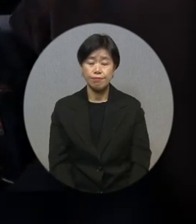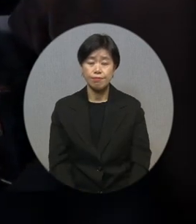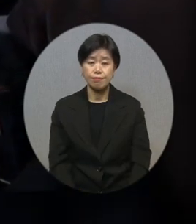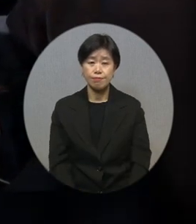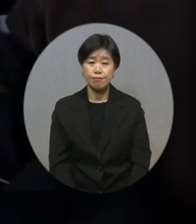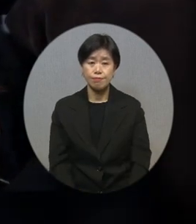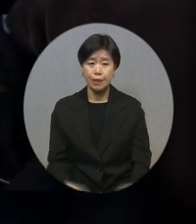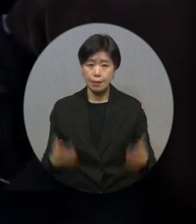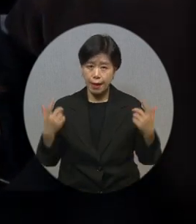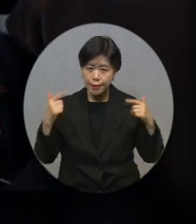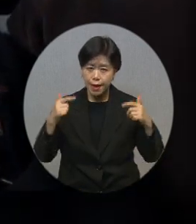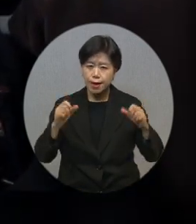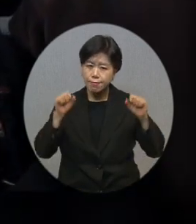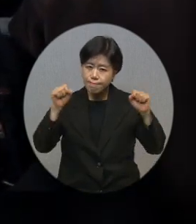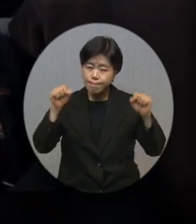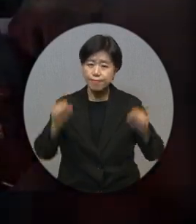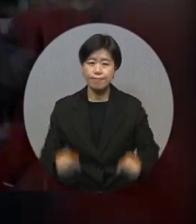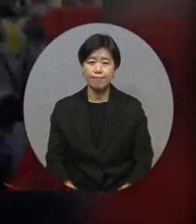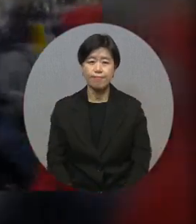응원하고 투쟁으로